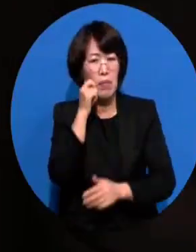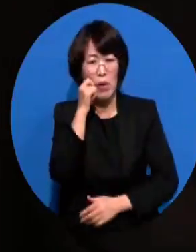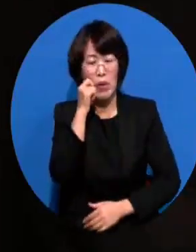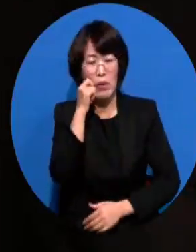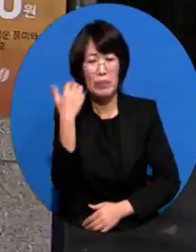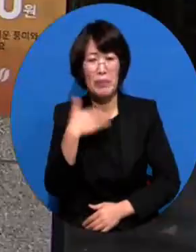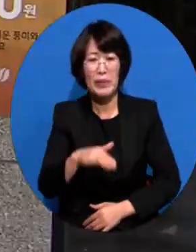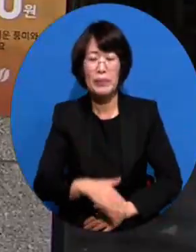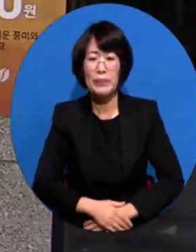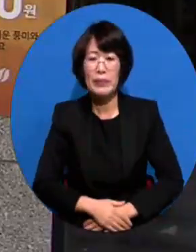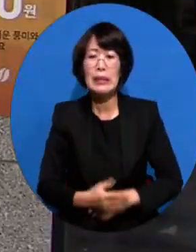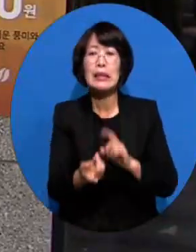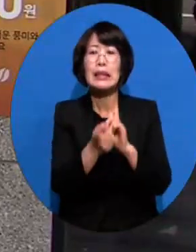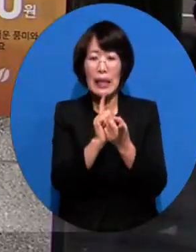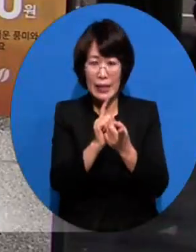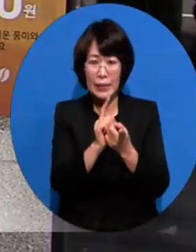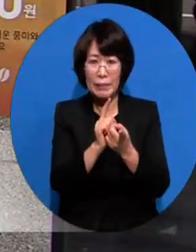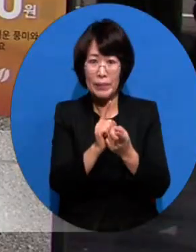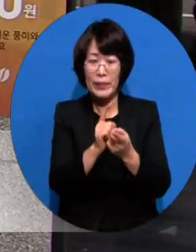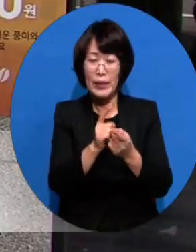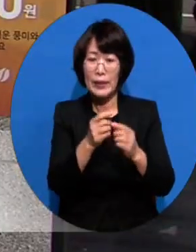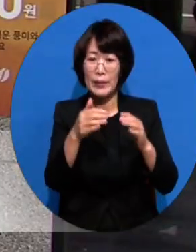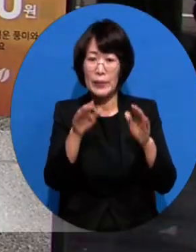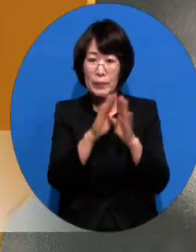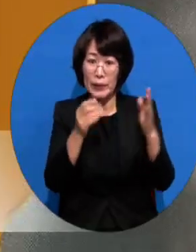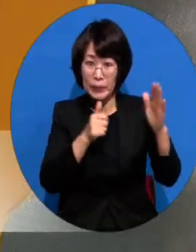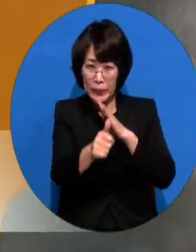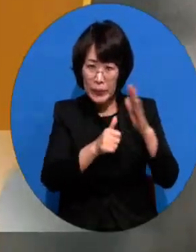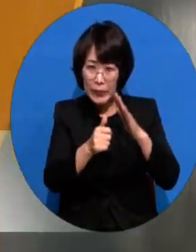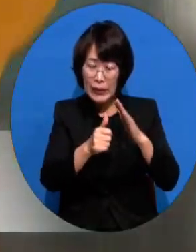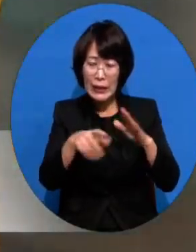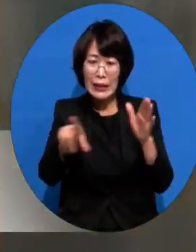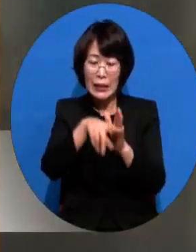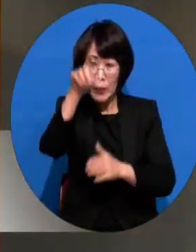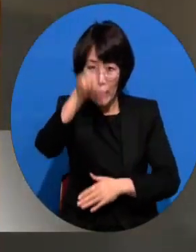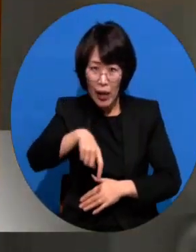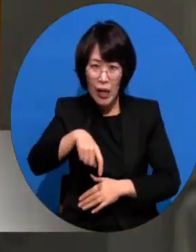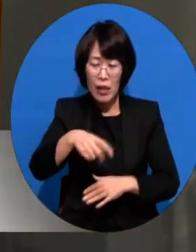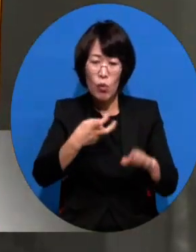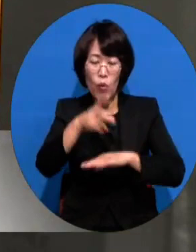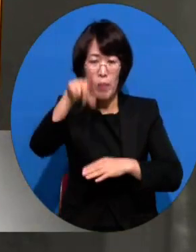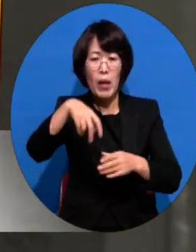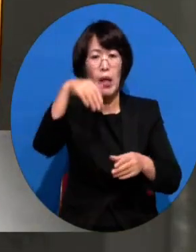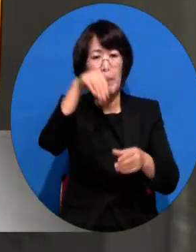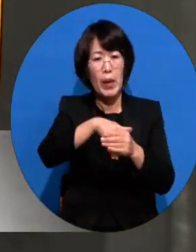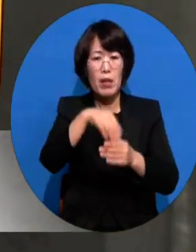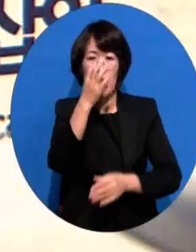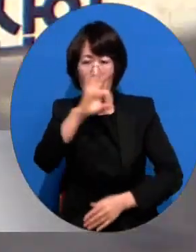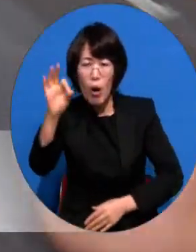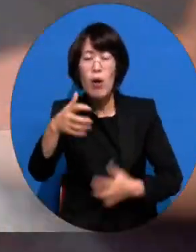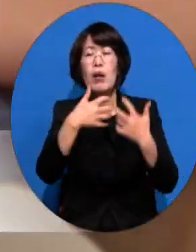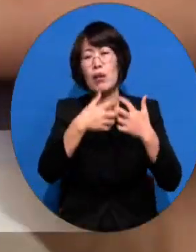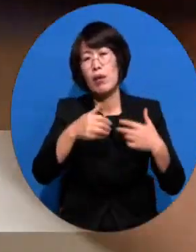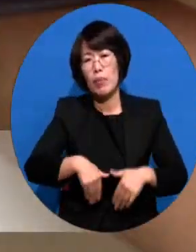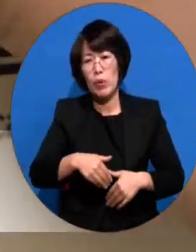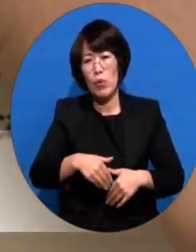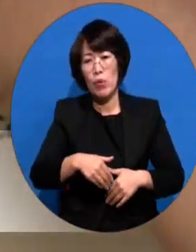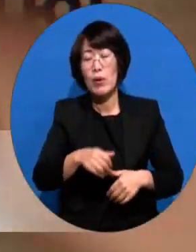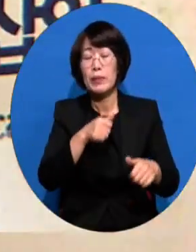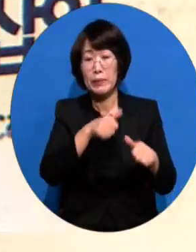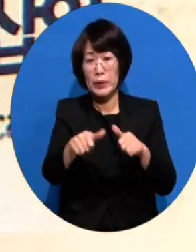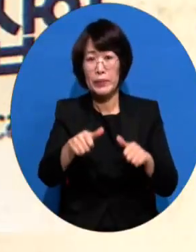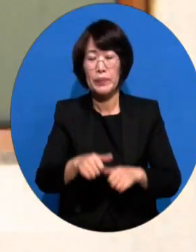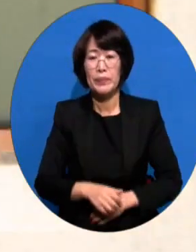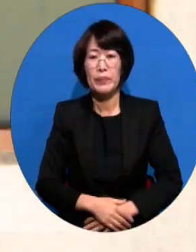상황입니다. 대신 입장할 때 신용카드나 교통카드를 꽂아야 문이 열리는 출입 인증기를 도입해야 한다는 지적도